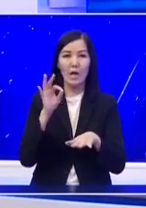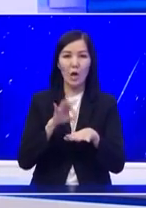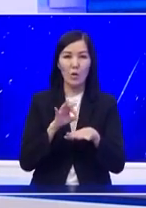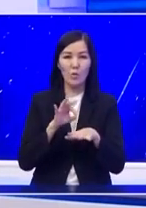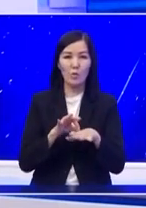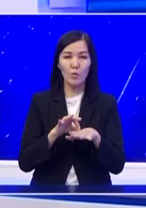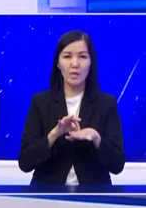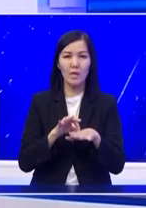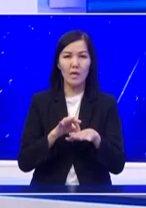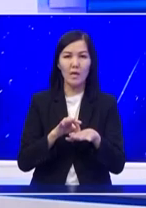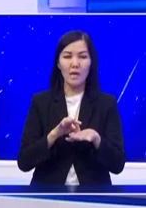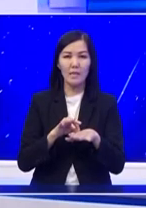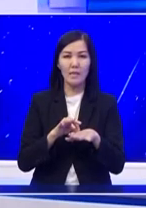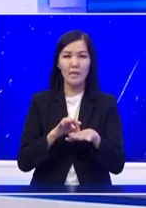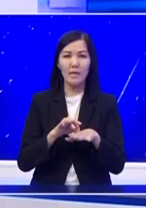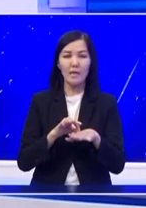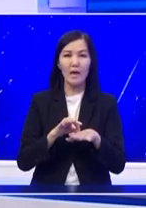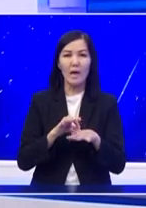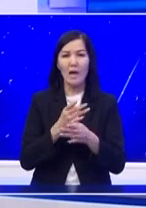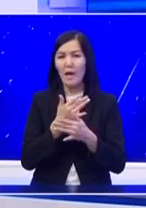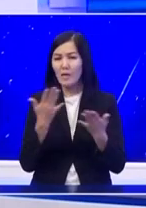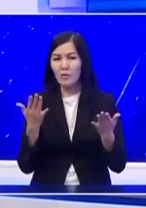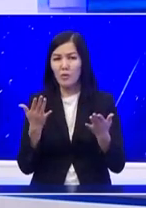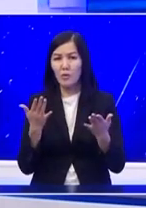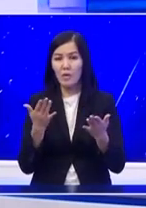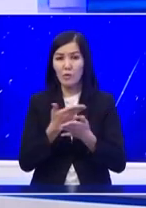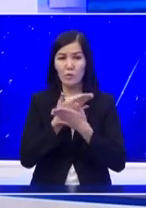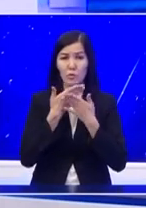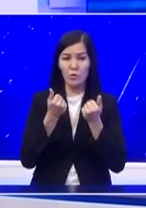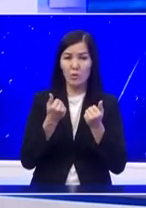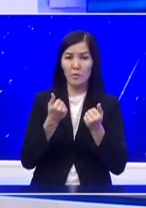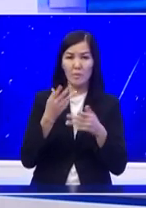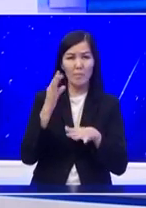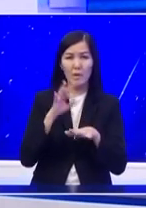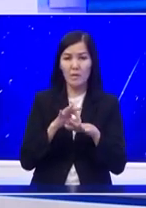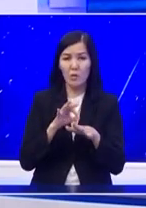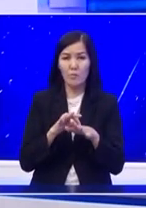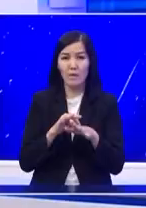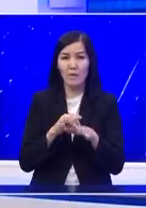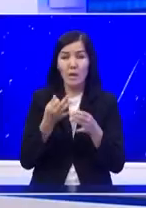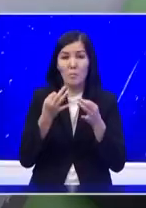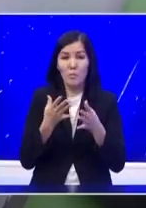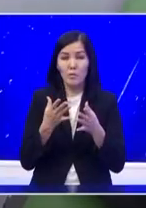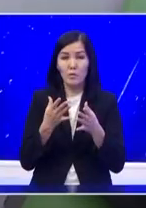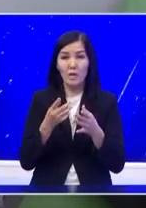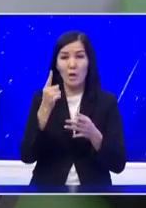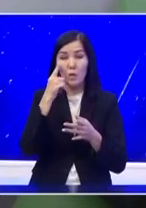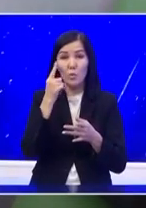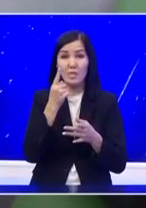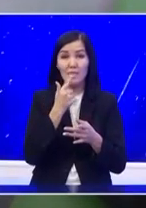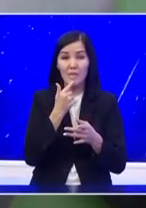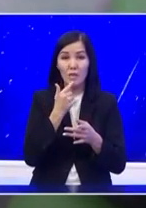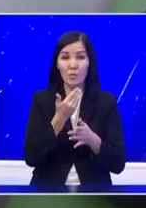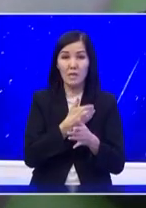аурудың симптомсыз, яғни белгілері байқалмайтын түрлер көбейгенін айтады. Көбіне мұндай науқастардан көз қызару, дене